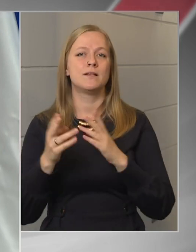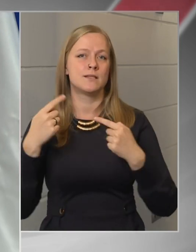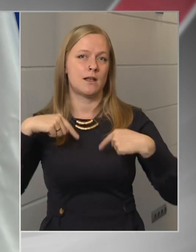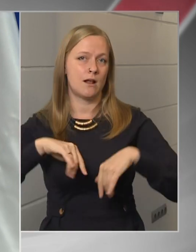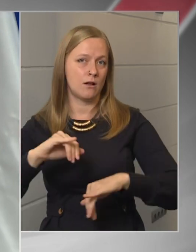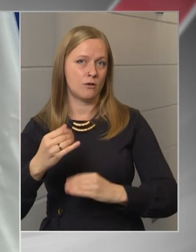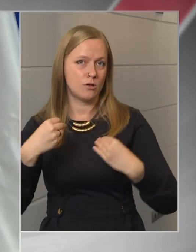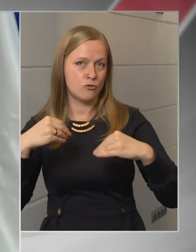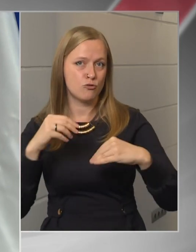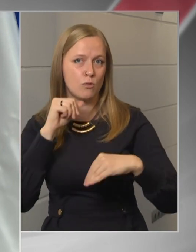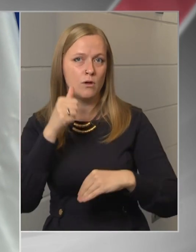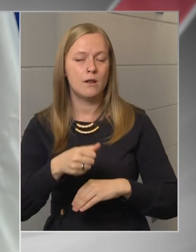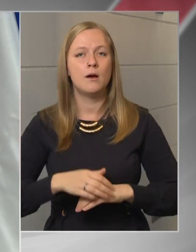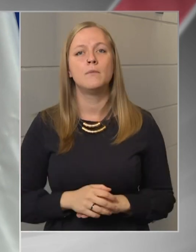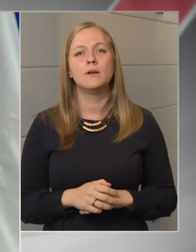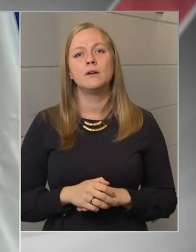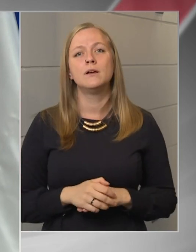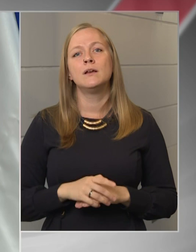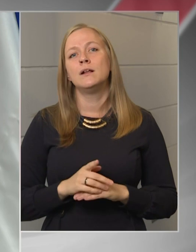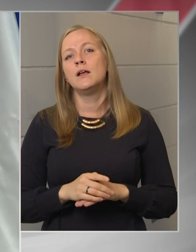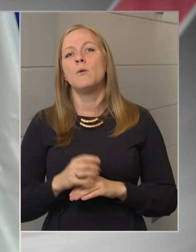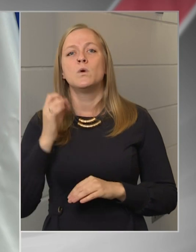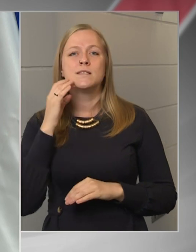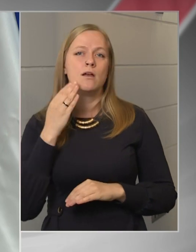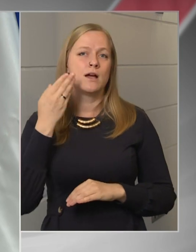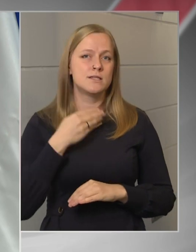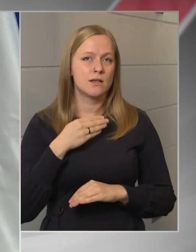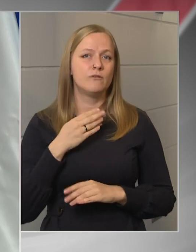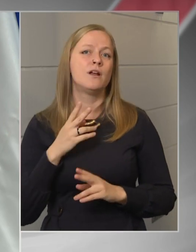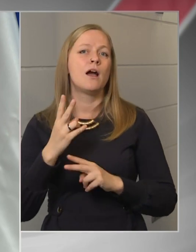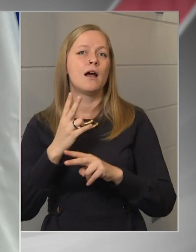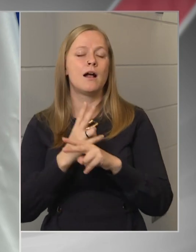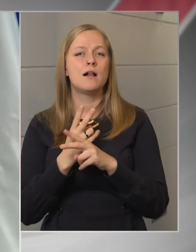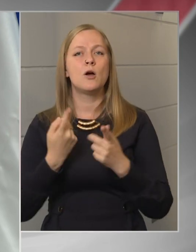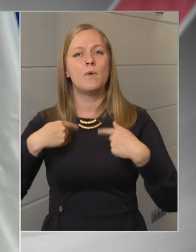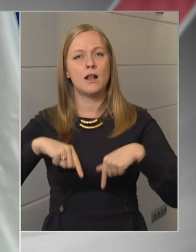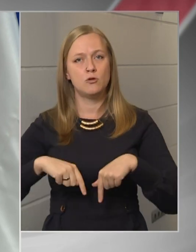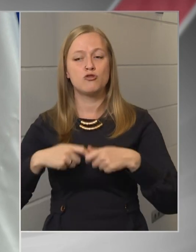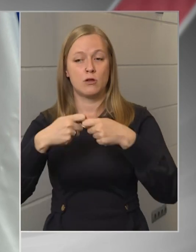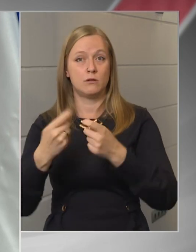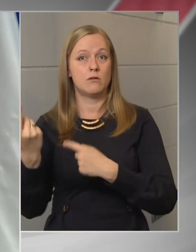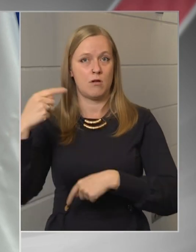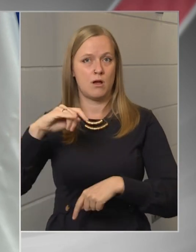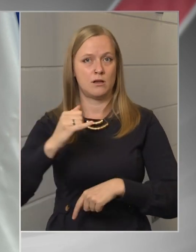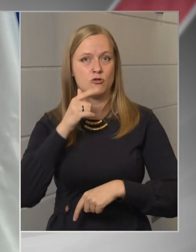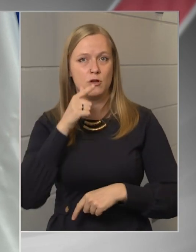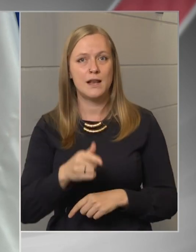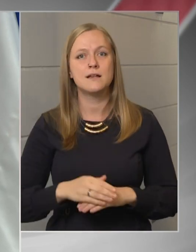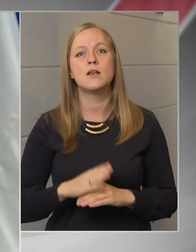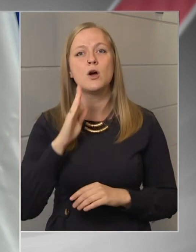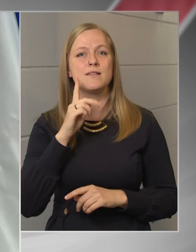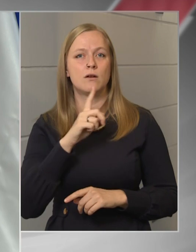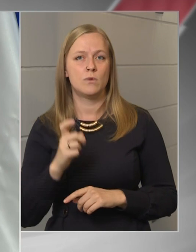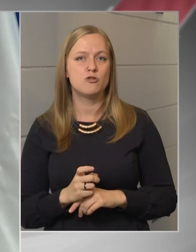a boszniai hercegovinai államelnökség egyik tagja is itt lesz, itt lesz az erbajzsáni